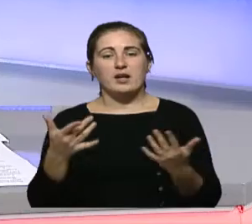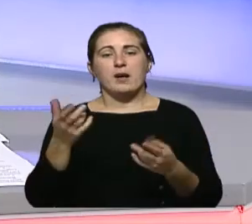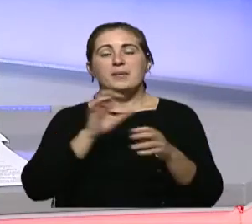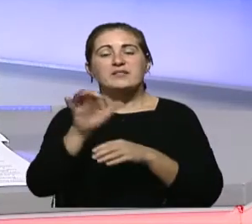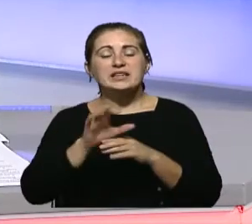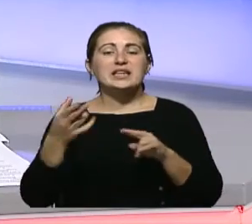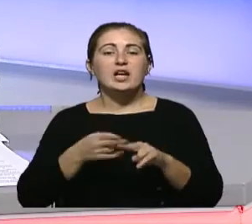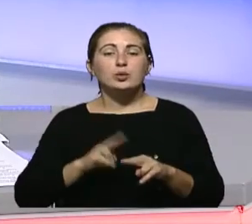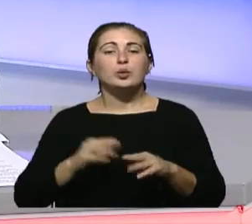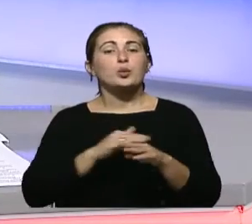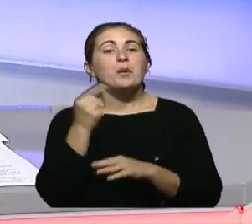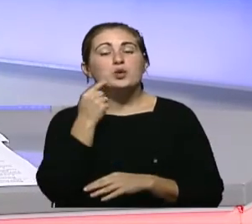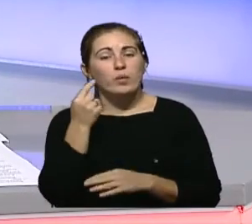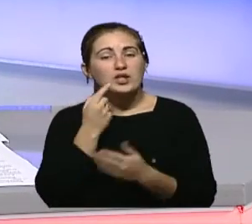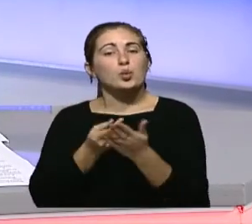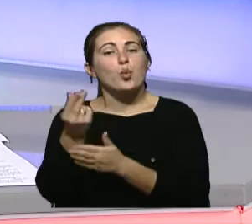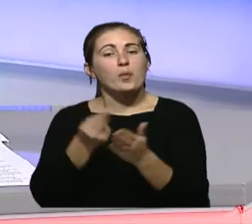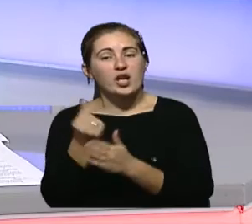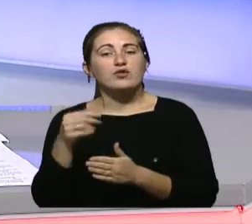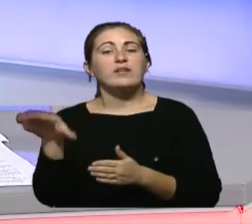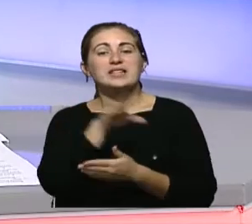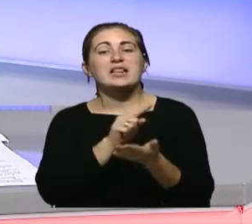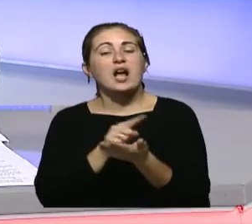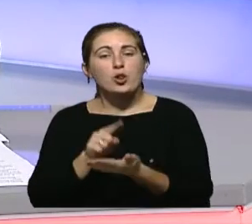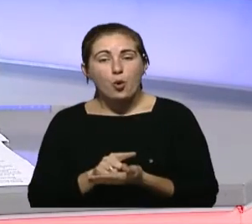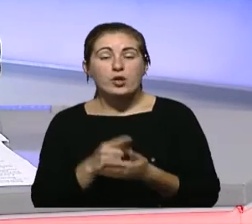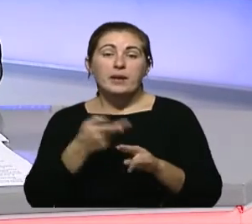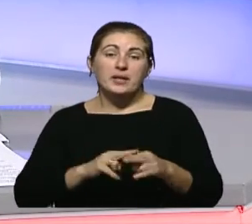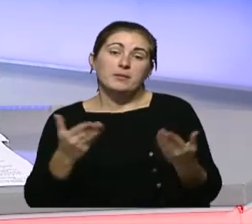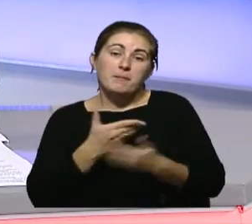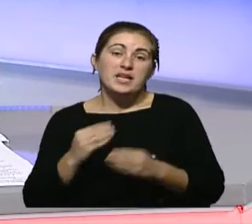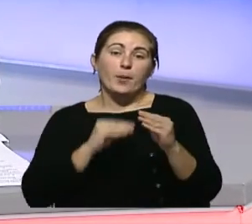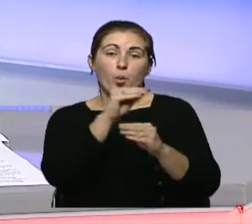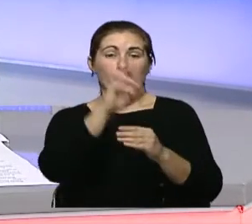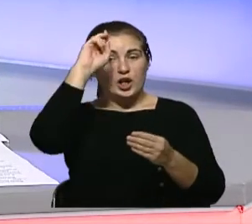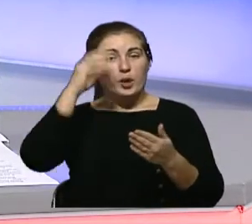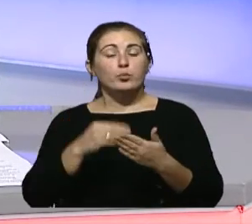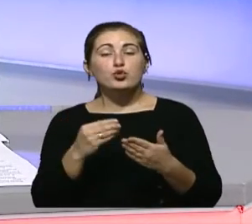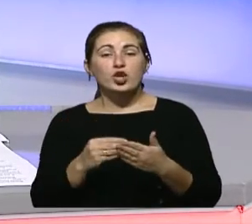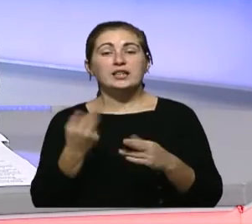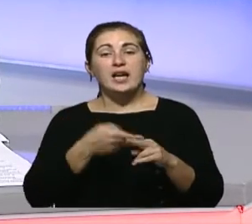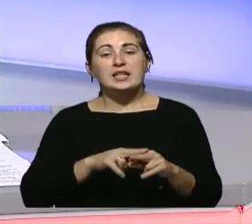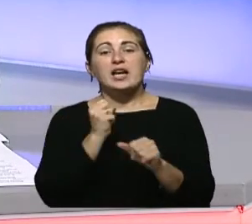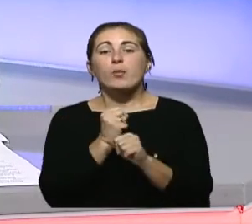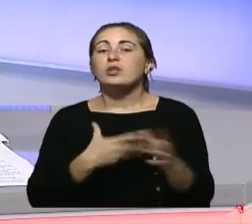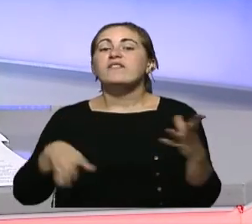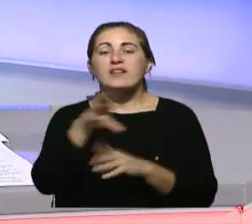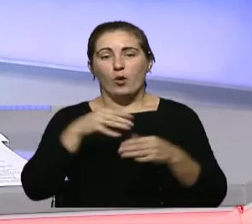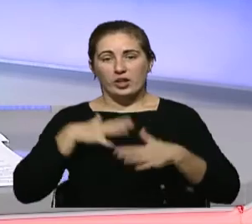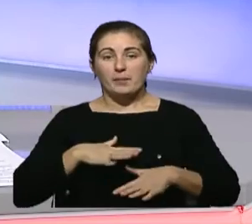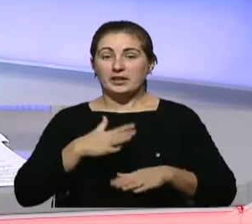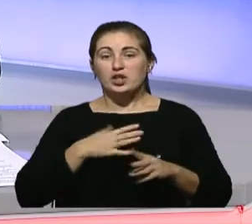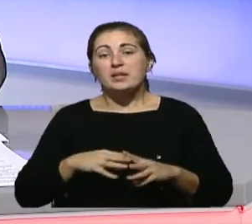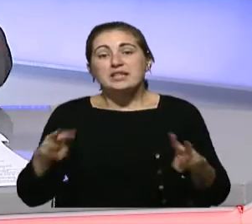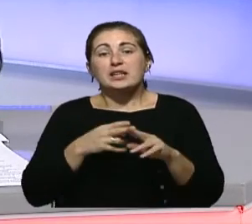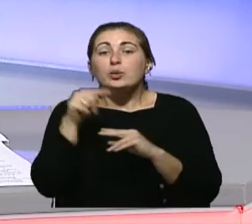производителей, которых добросовестно уплачивали все налоги, да, поэтому мы наполнили бюджет, это работа всего Крыма. То есть наше министерство,